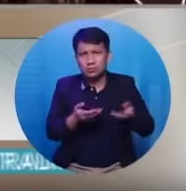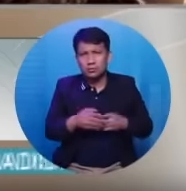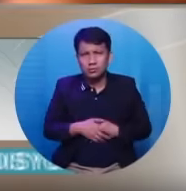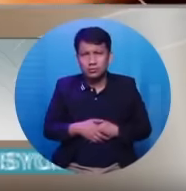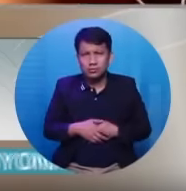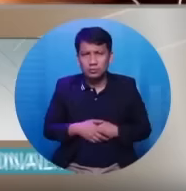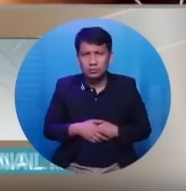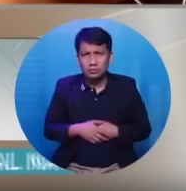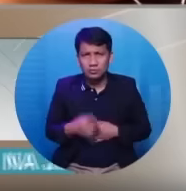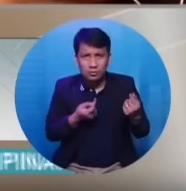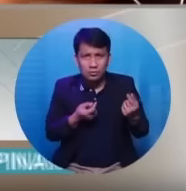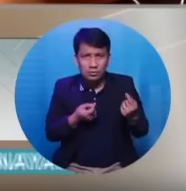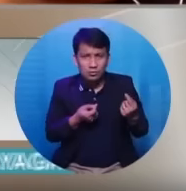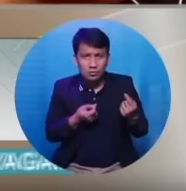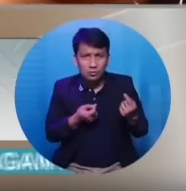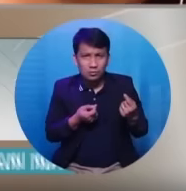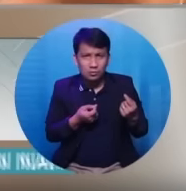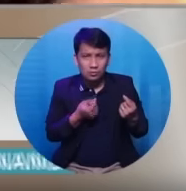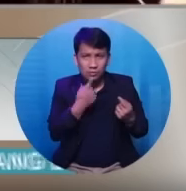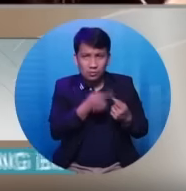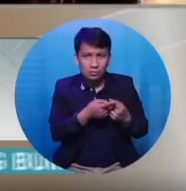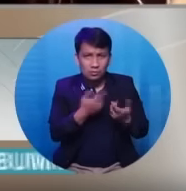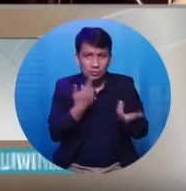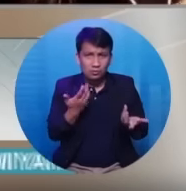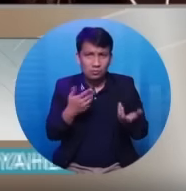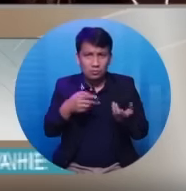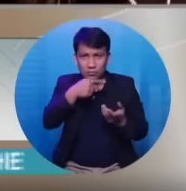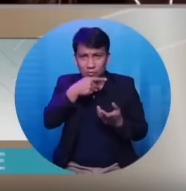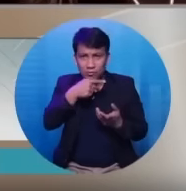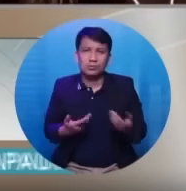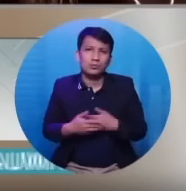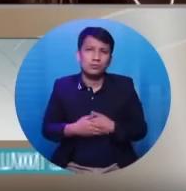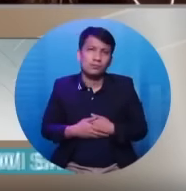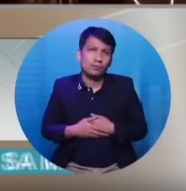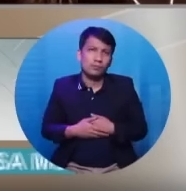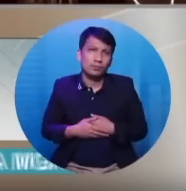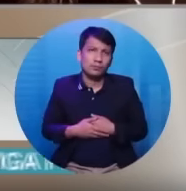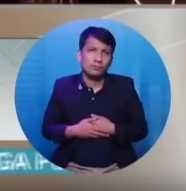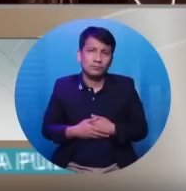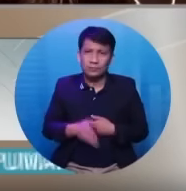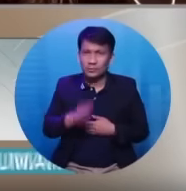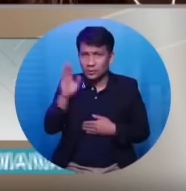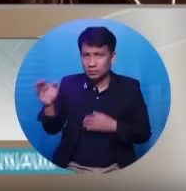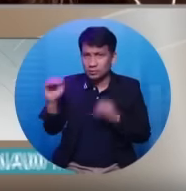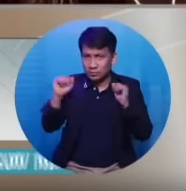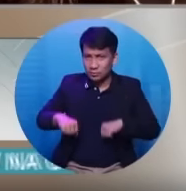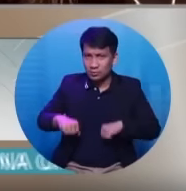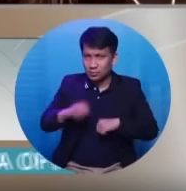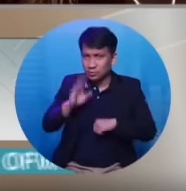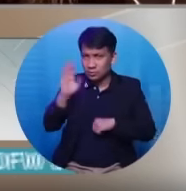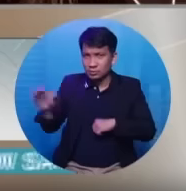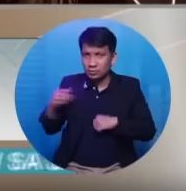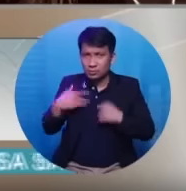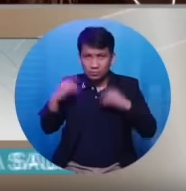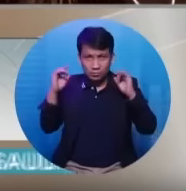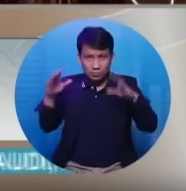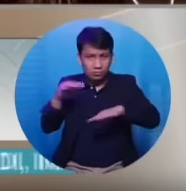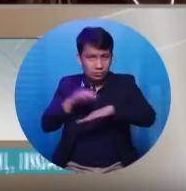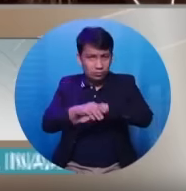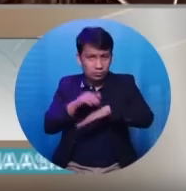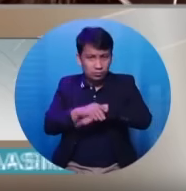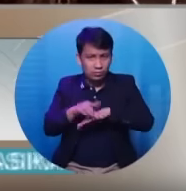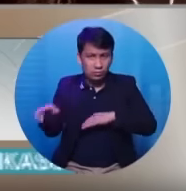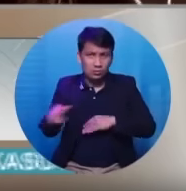po, yung ginawa niya ba, nanghihimasok po siya sa privacy ko? Ma'am, pwede natin siyang kasuhan, lalo na dun sa grave threat, yung pagbabanta niya sa